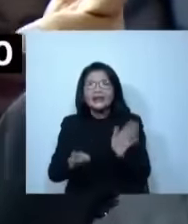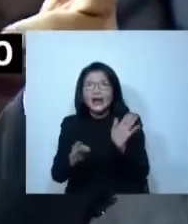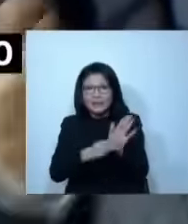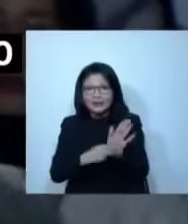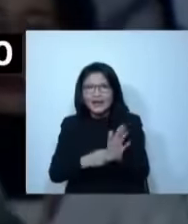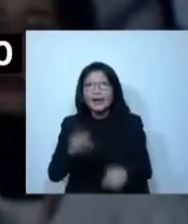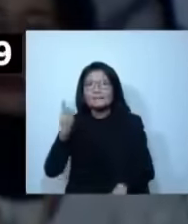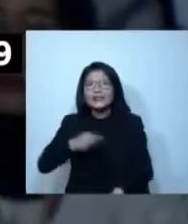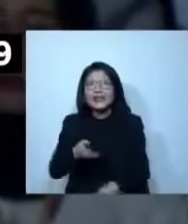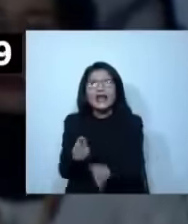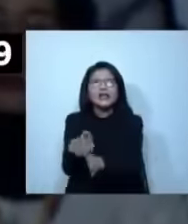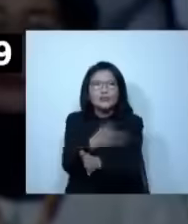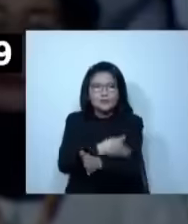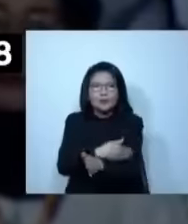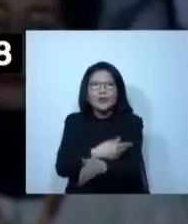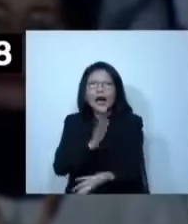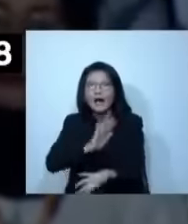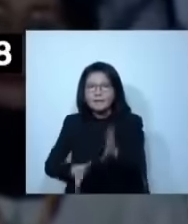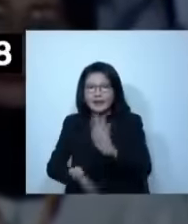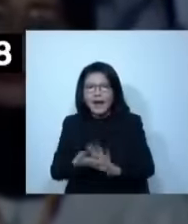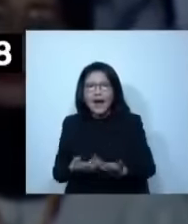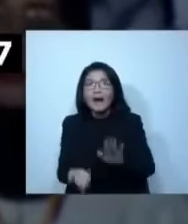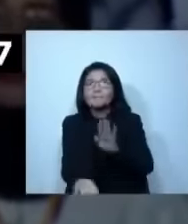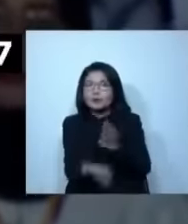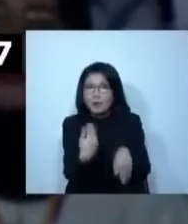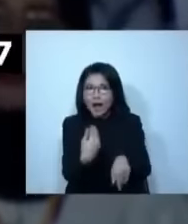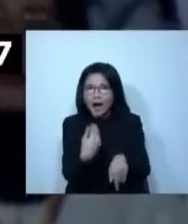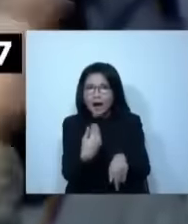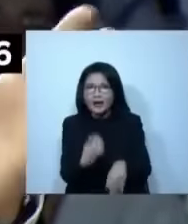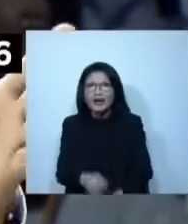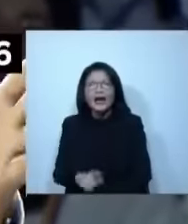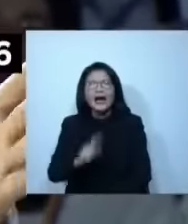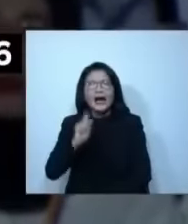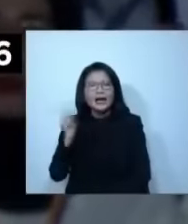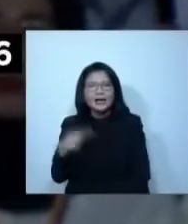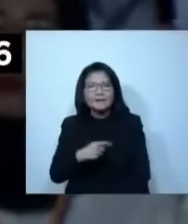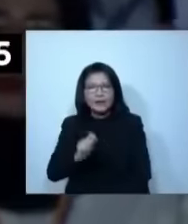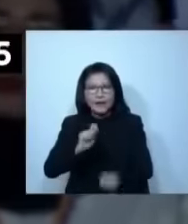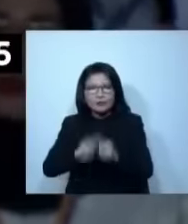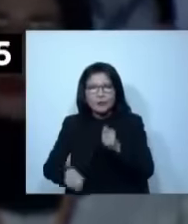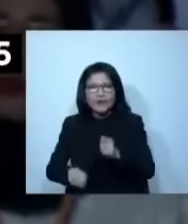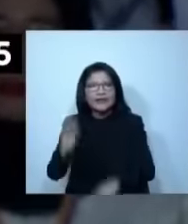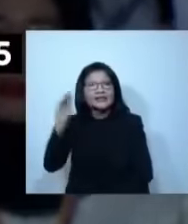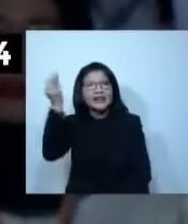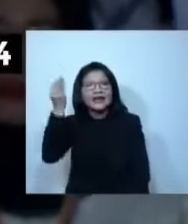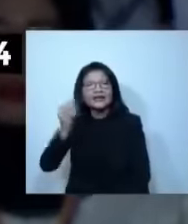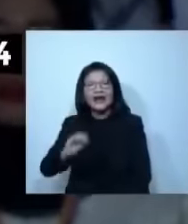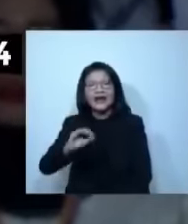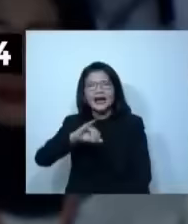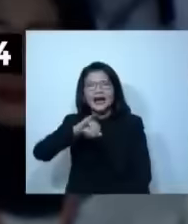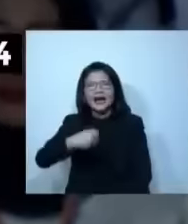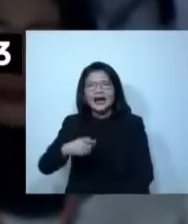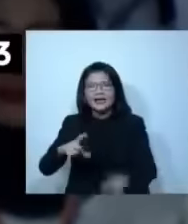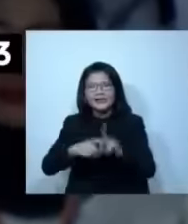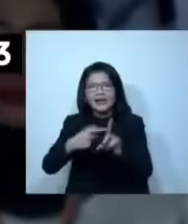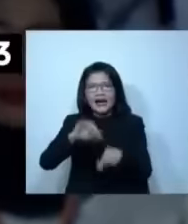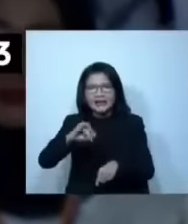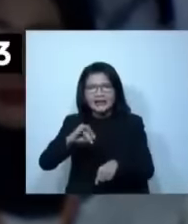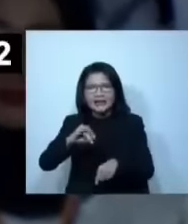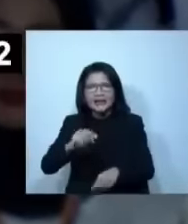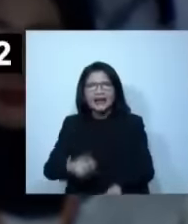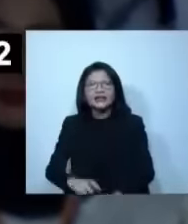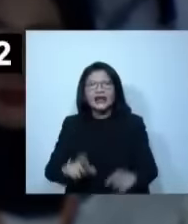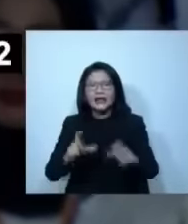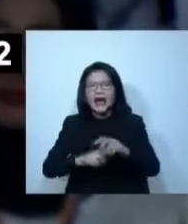terjadi sebelumnya. Pasti berulang. Lalu apa yang dikerjakan? Kami buat ketika dulu di Jakarta namanya Jaki. Jaki adalah sebuah